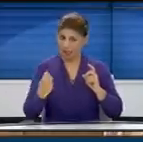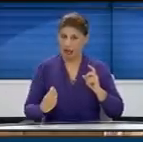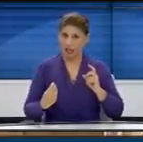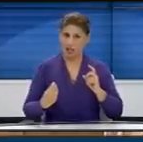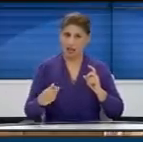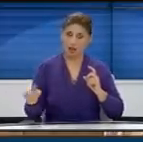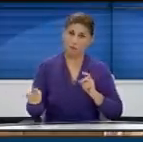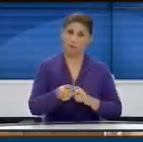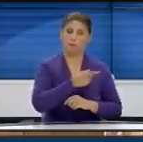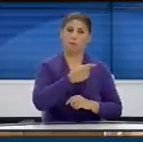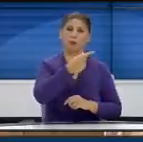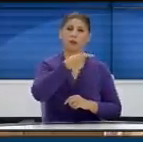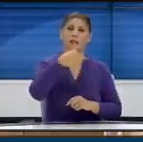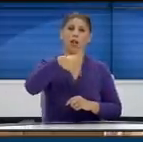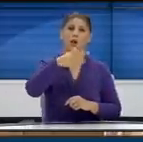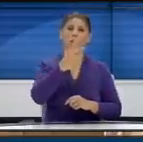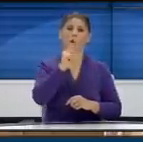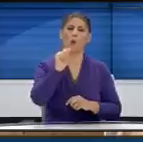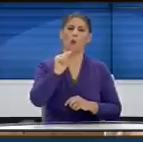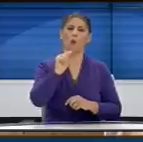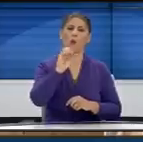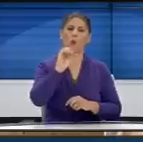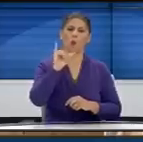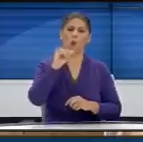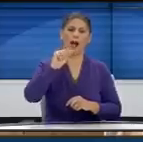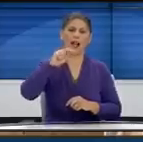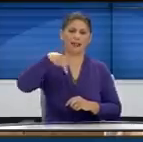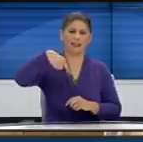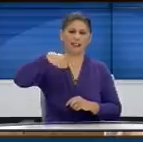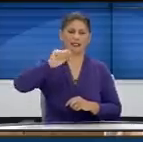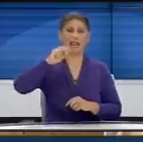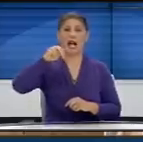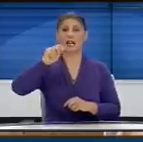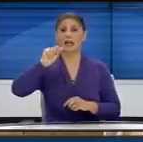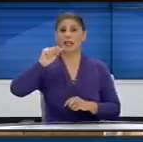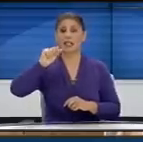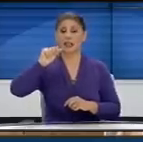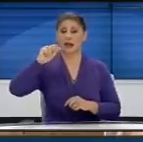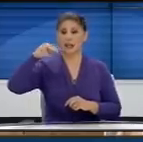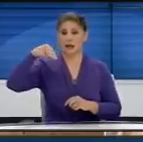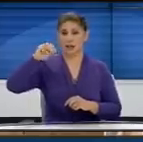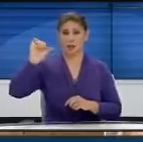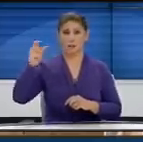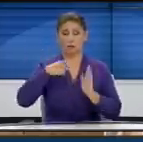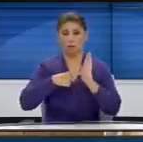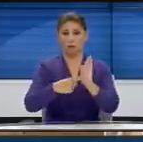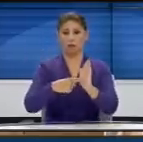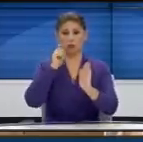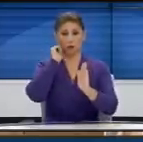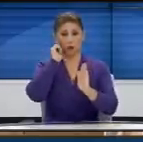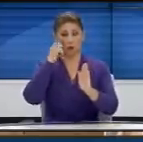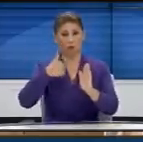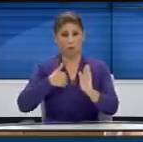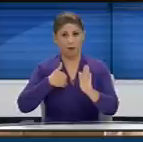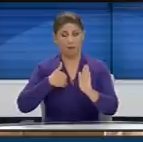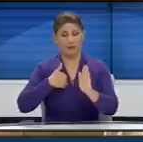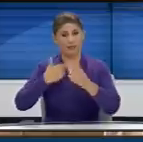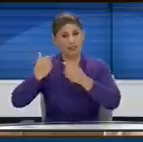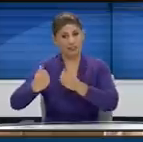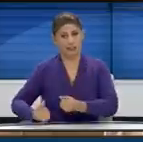στο Γκουαντάνομο της Βρετανίας επειδή μας κατέδειξε τι κάνανε οι κυβερνήσεις στο όνομά μας